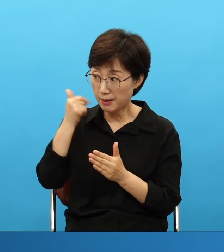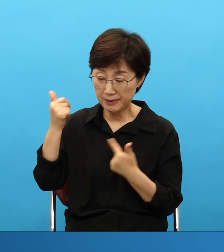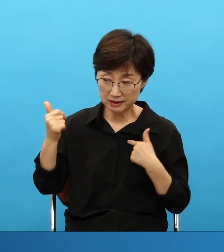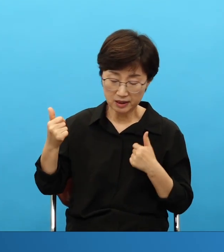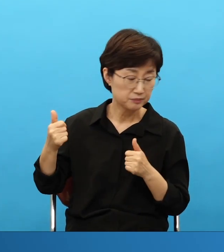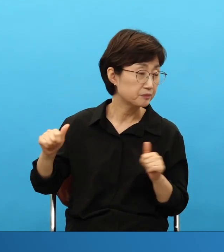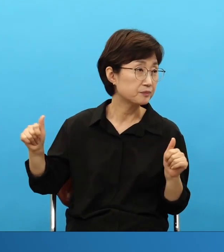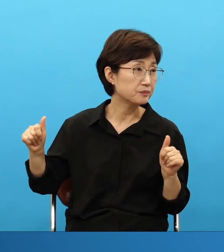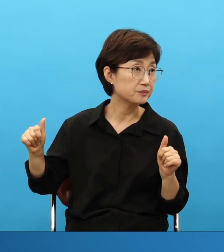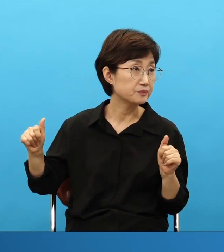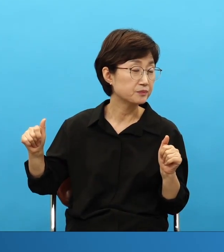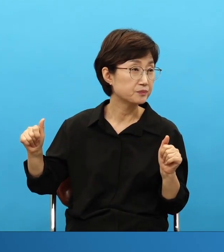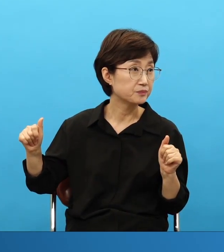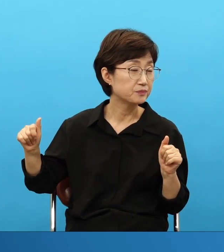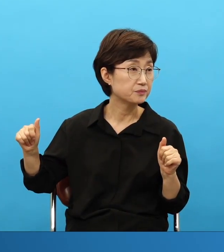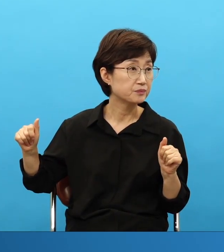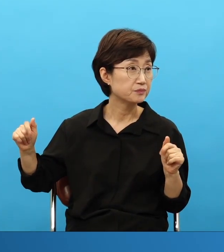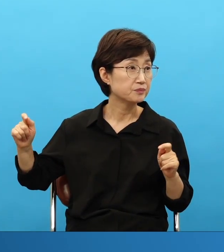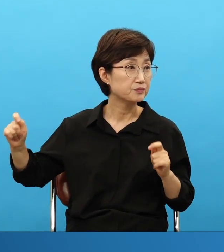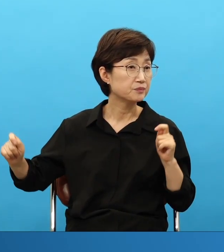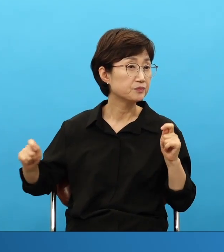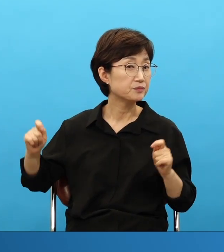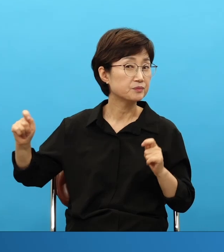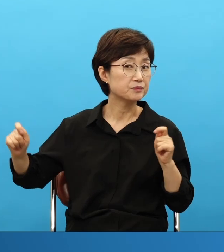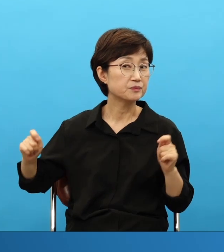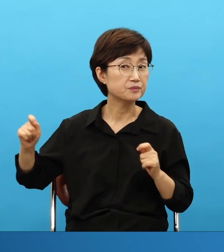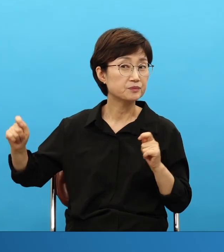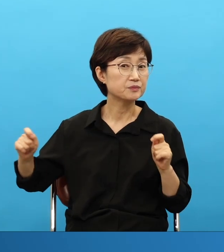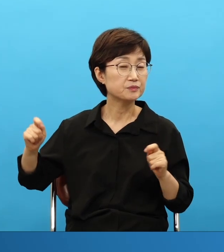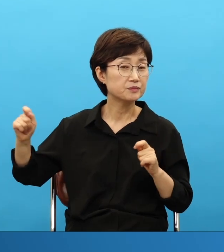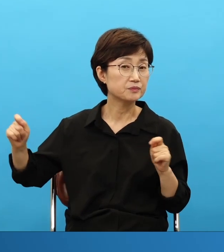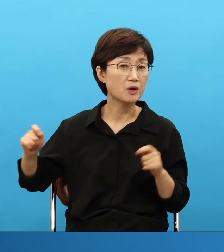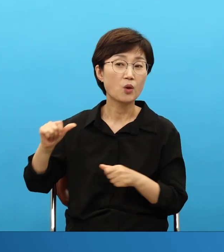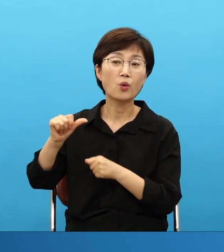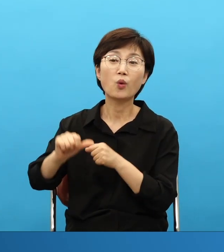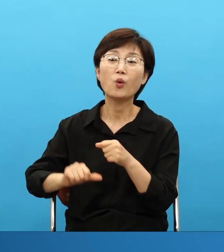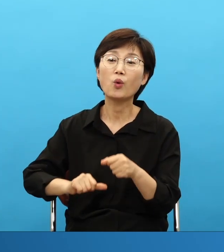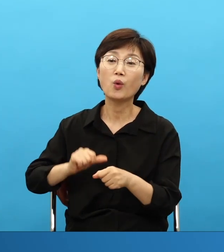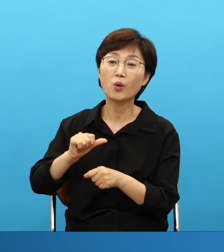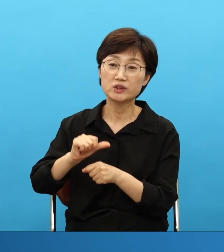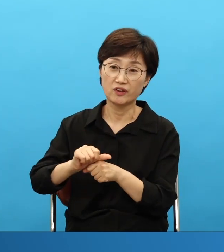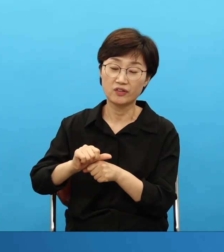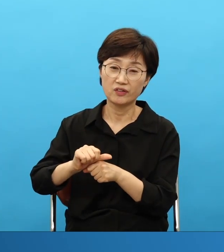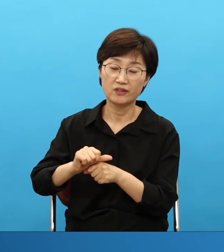갑니다 아버지는 아버지 방으로 가고 나는 내 방으로 갑니다